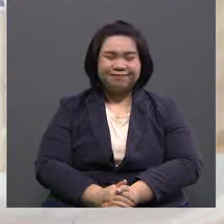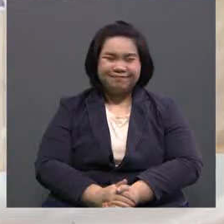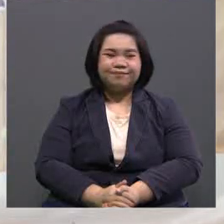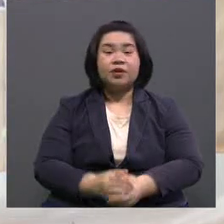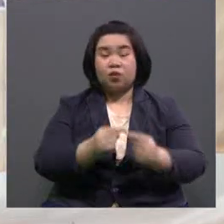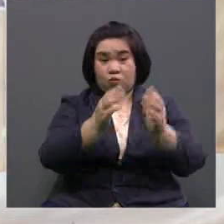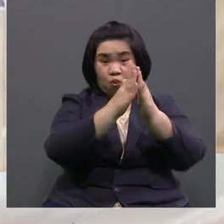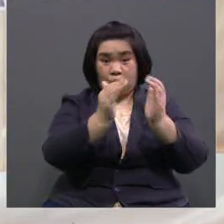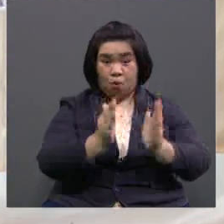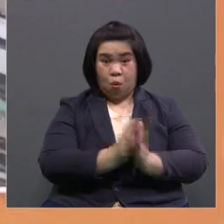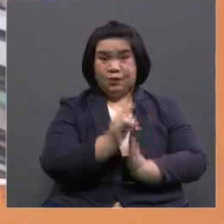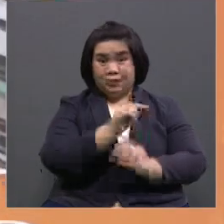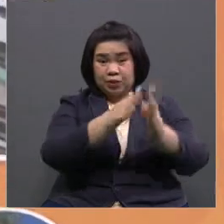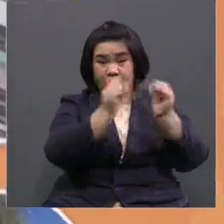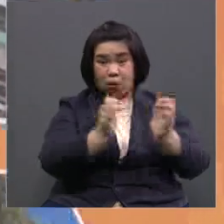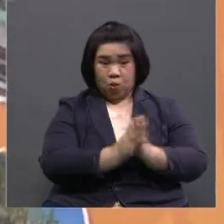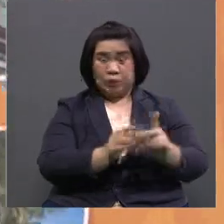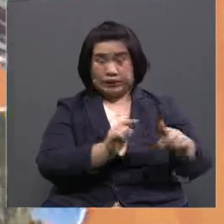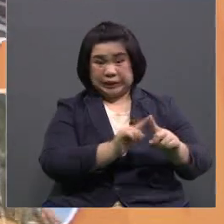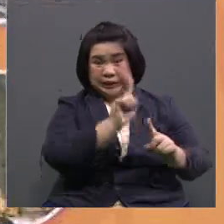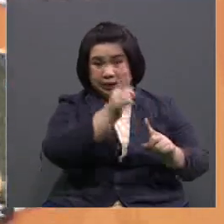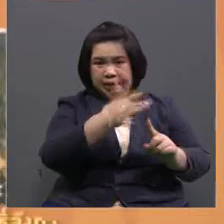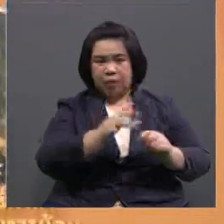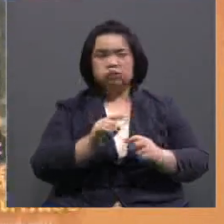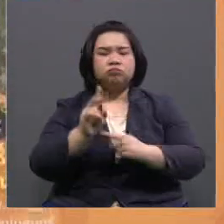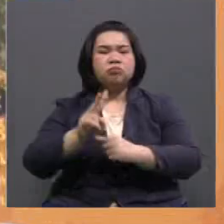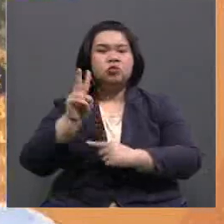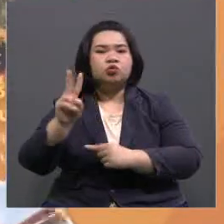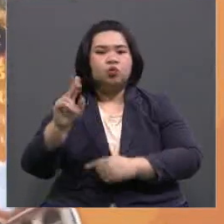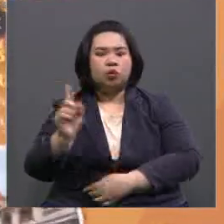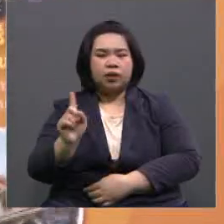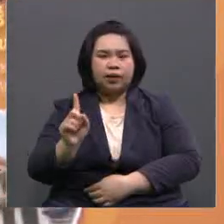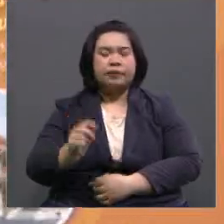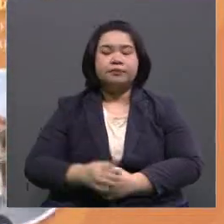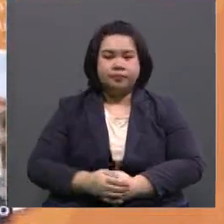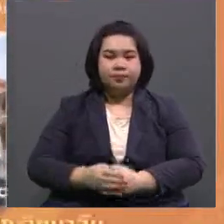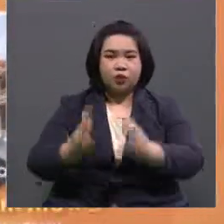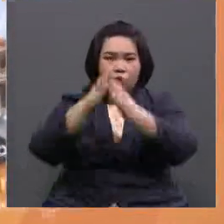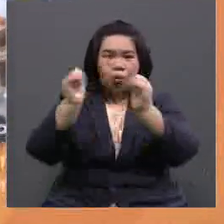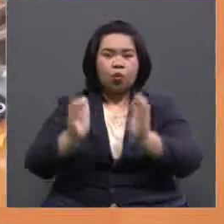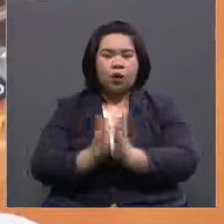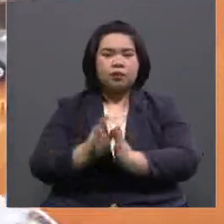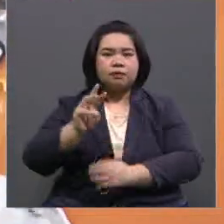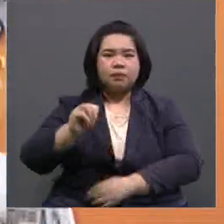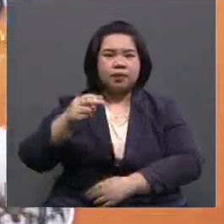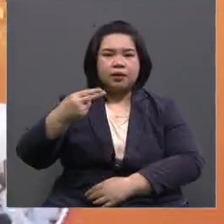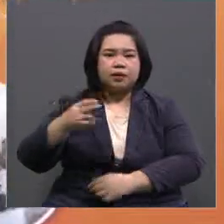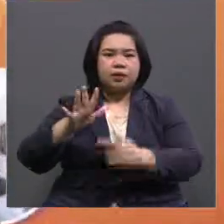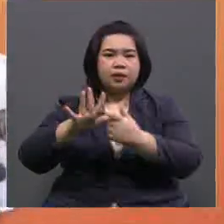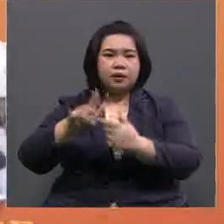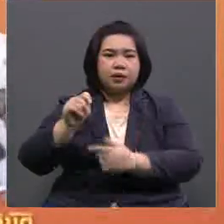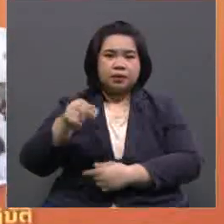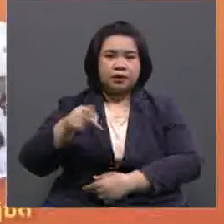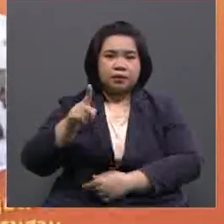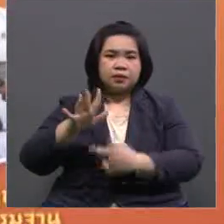จากวัดโพที่ถือว่าเป็นหนึ่งในแลนด์มาร์คสำคัญที่นักท่องเที่ยวเยอะอยู่แล้วเนี่ยนะฮะไปดูอีกหนึ่งวัดกันหน่อยครับที่วัดมหาธาตุยุวราชรังสฤษฎิ์นะครับ